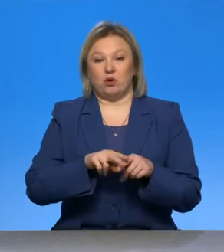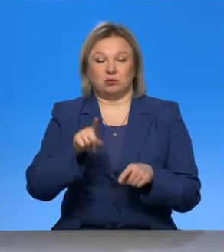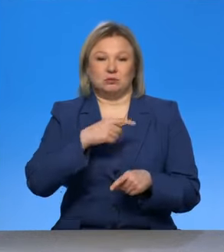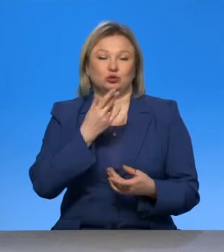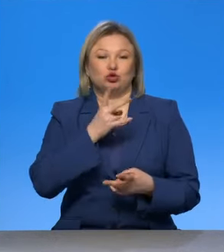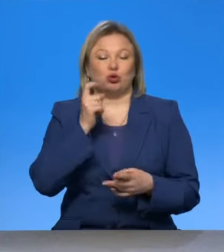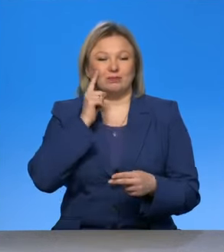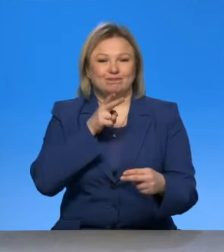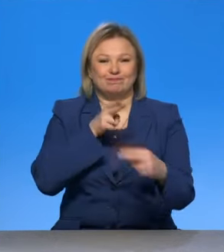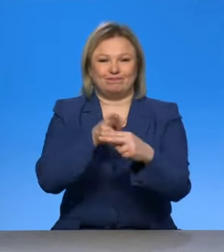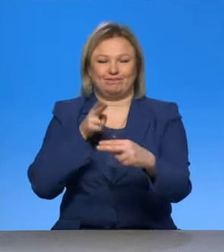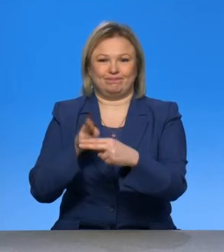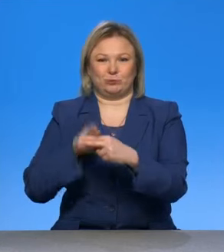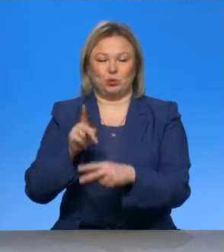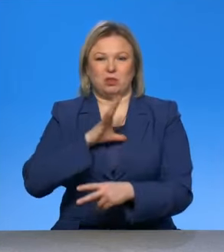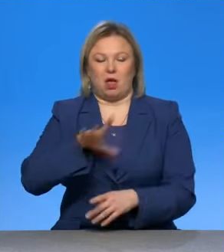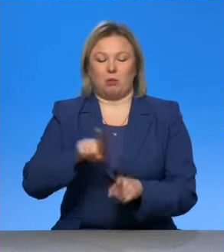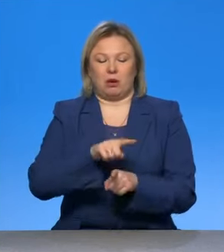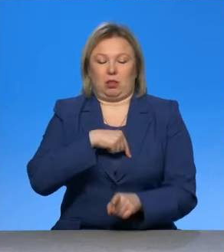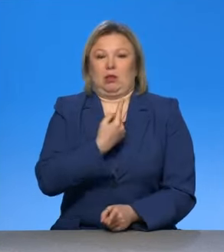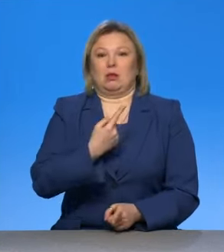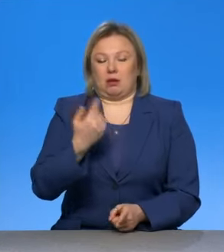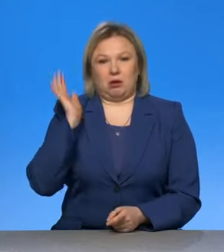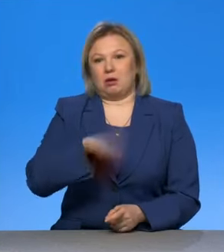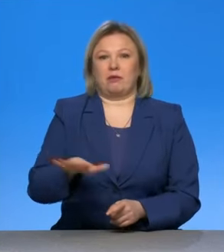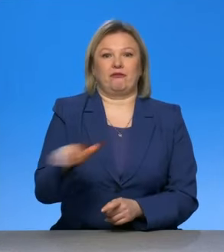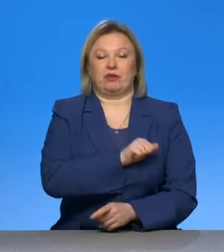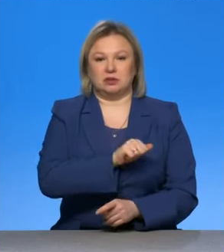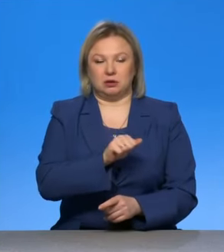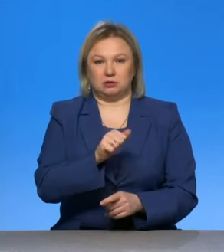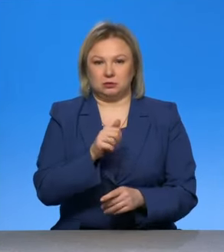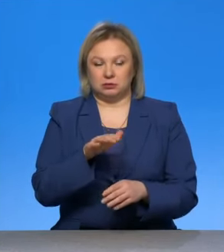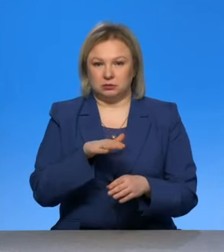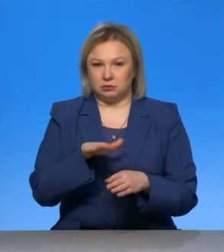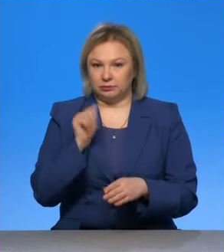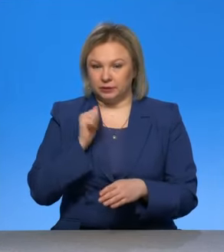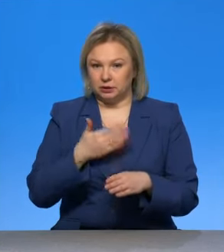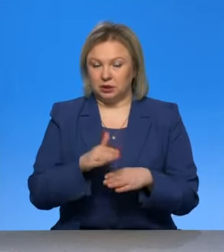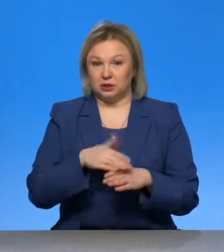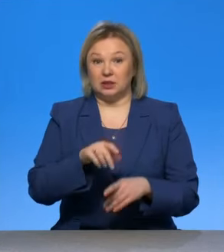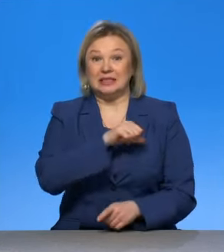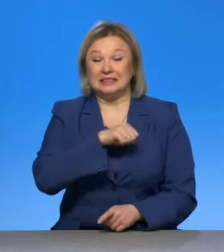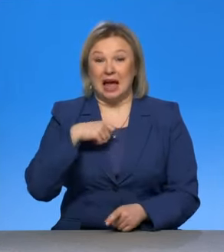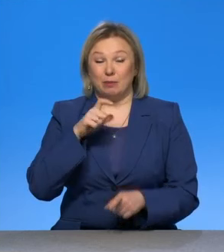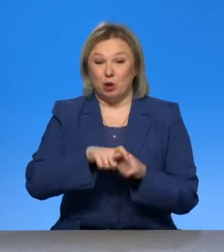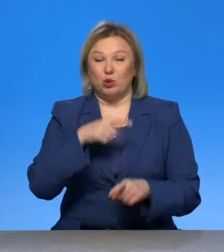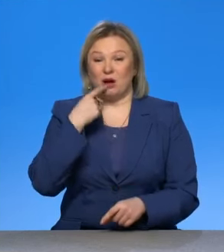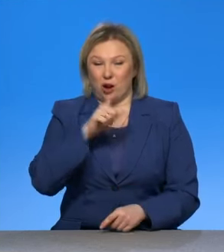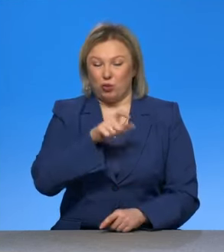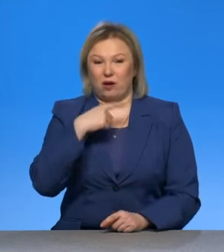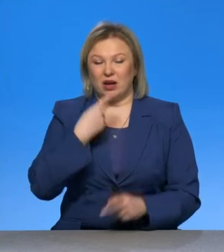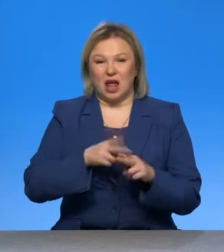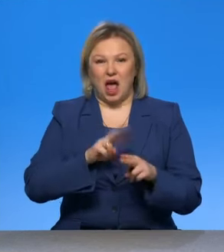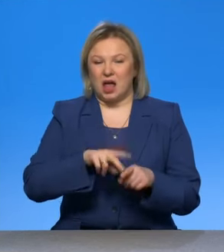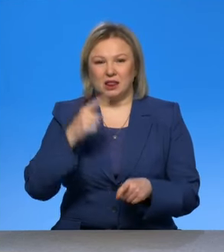на займы. Вот почему люди все понимают, сами называют такое поведение безрассудным, но все равно пытаются жить